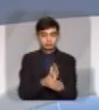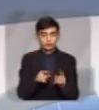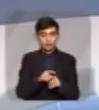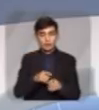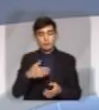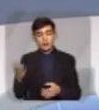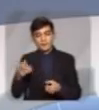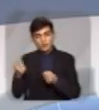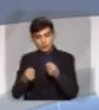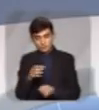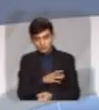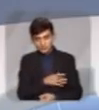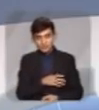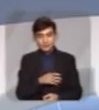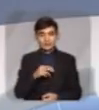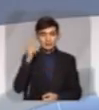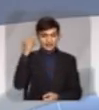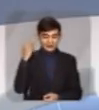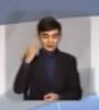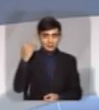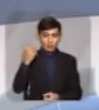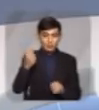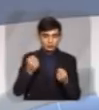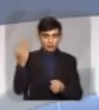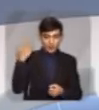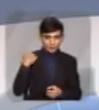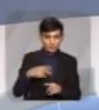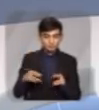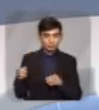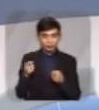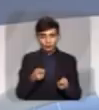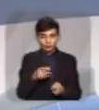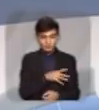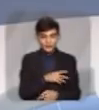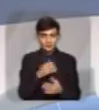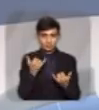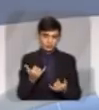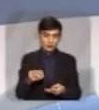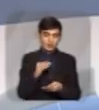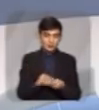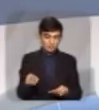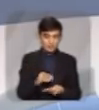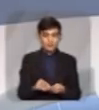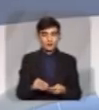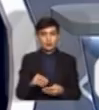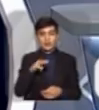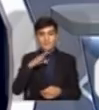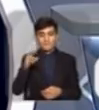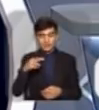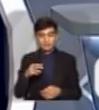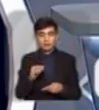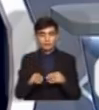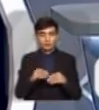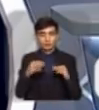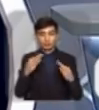праворульками, как это было с киргизскими машинами, помните, давно еще, да? Вот сейчас это все, опять на те же грабли МВД наступило. Вот как раз